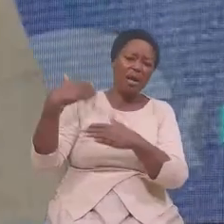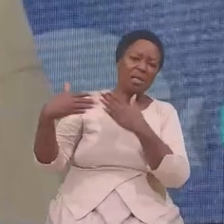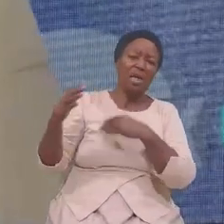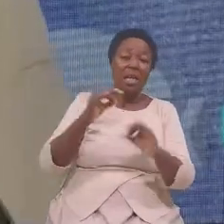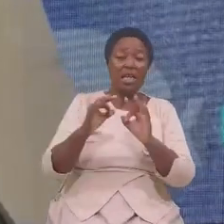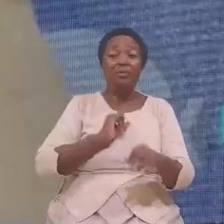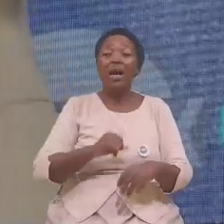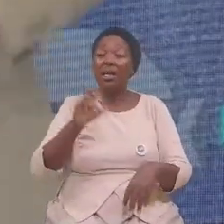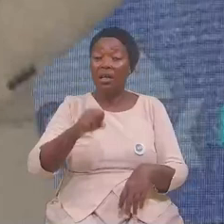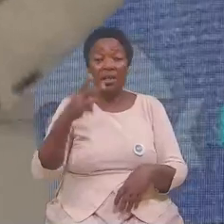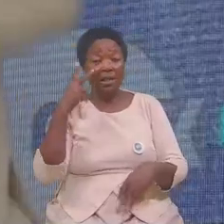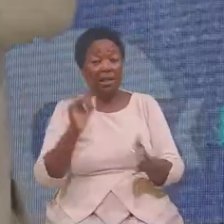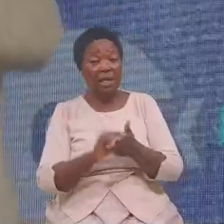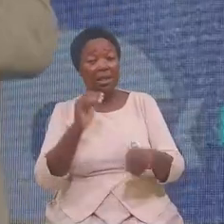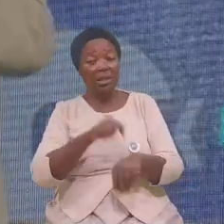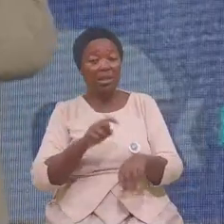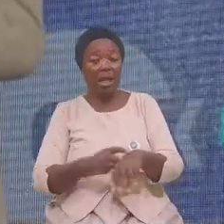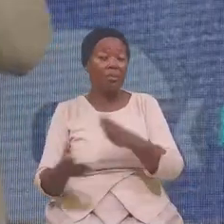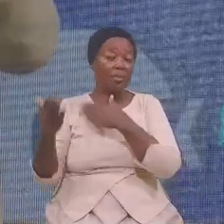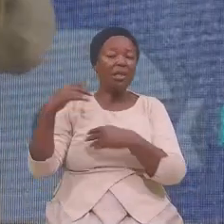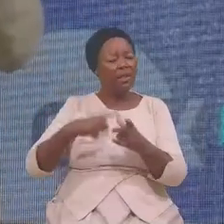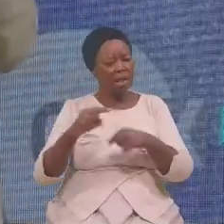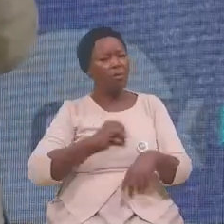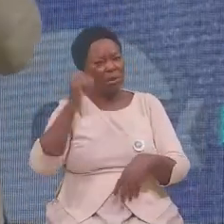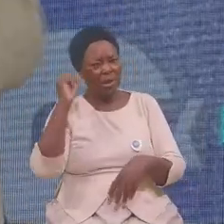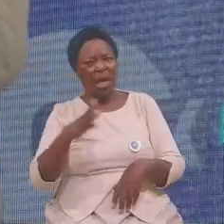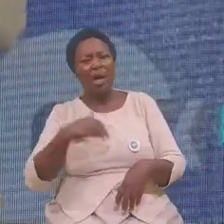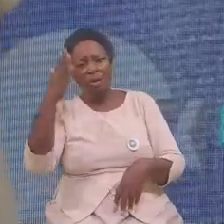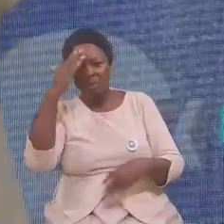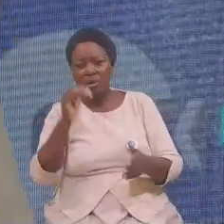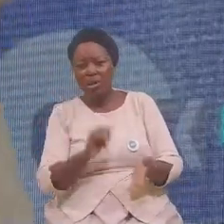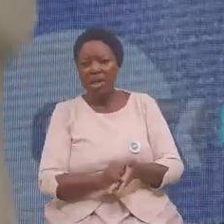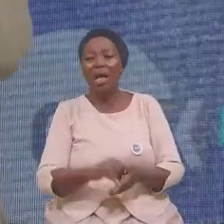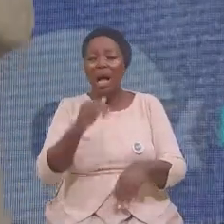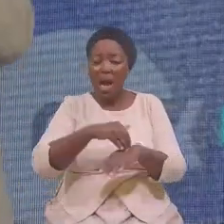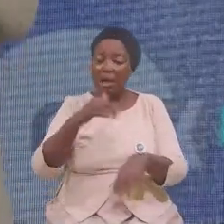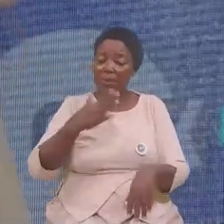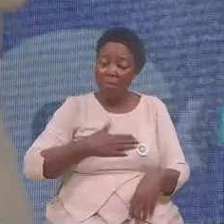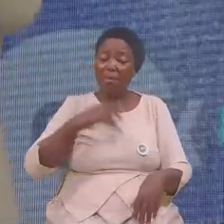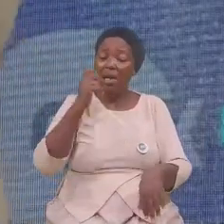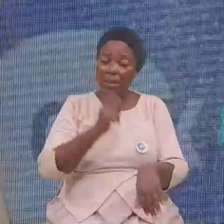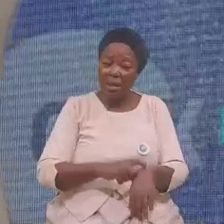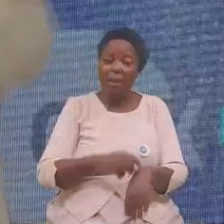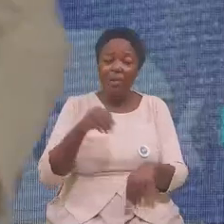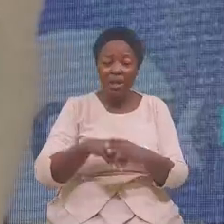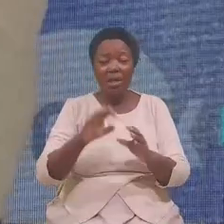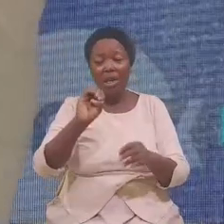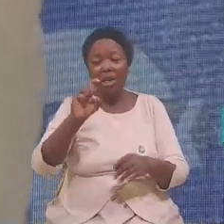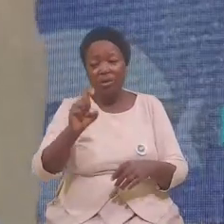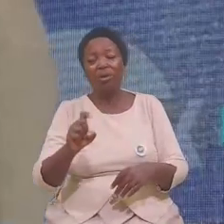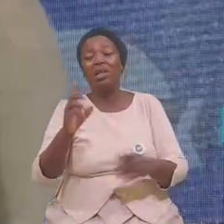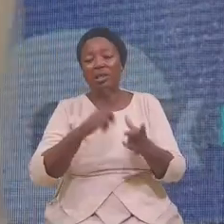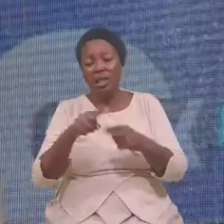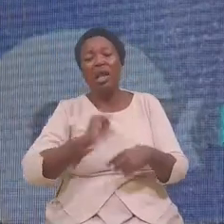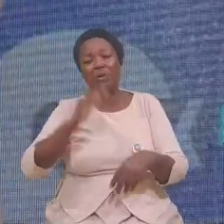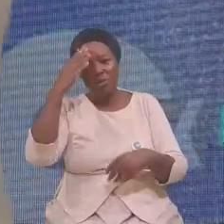voir cela par le passé, alors je saurai maintenant quand mon temps, oh en Exode, je saurai que cela